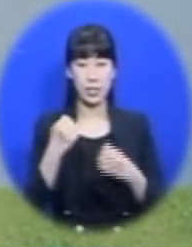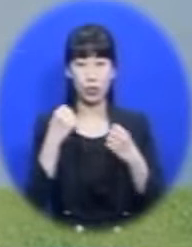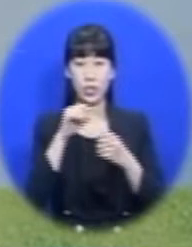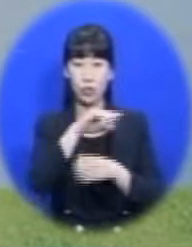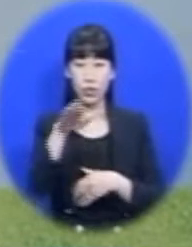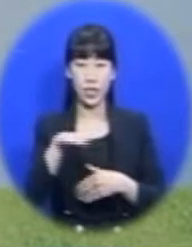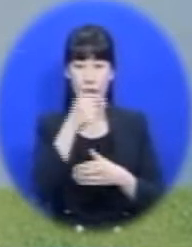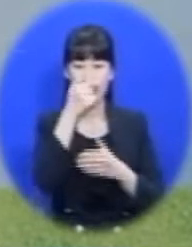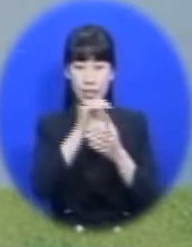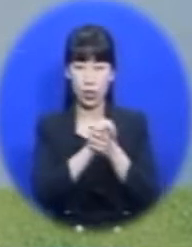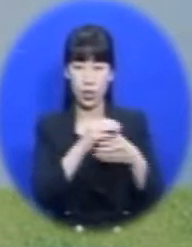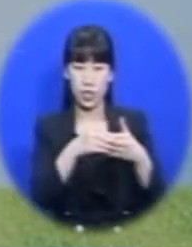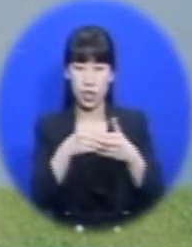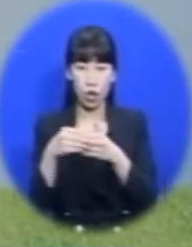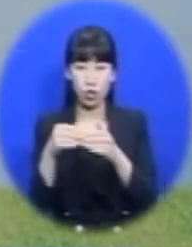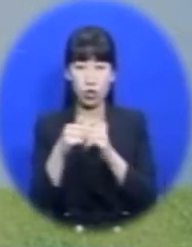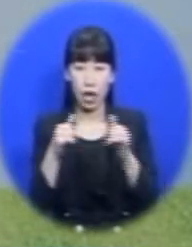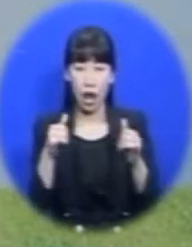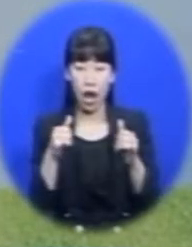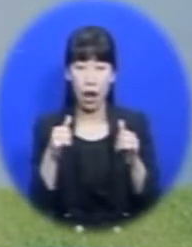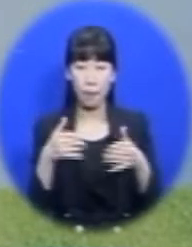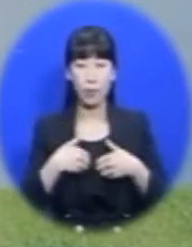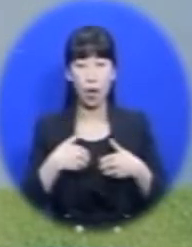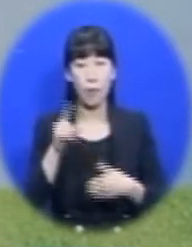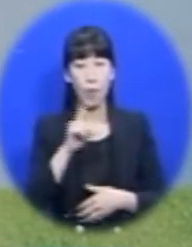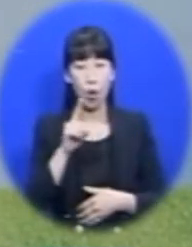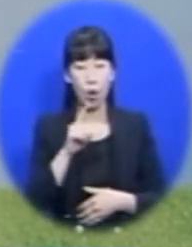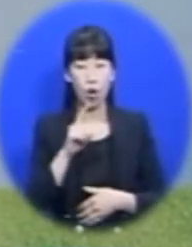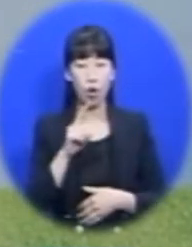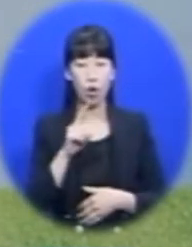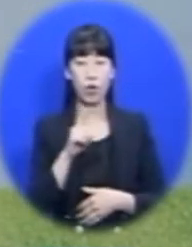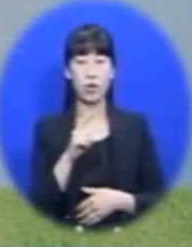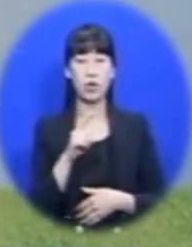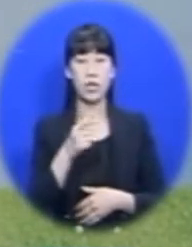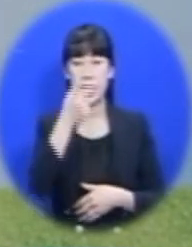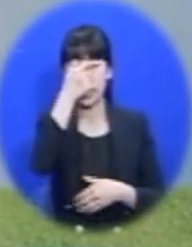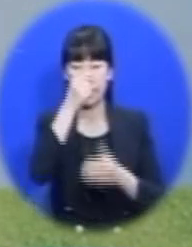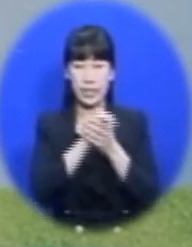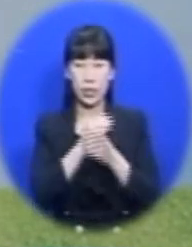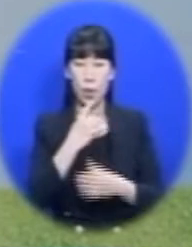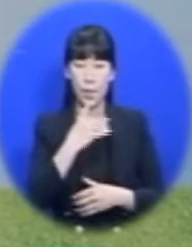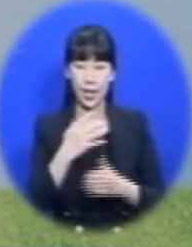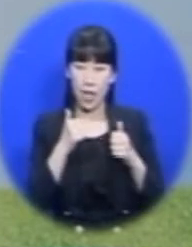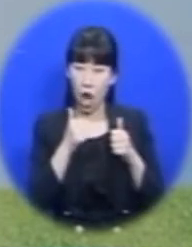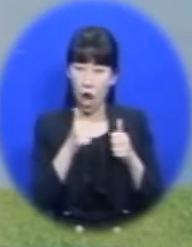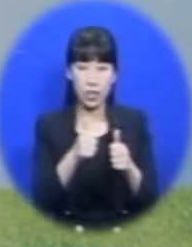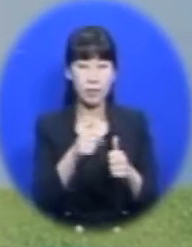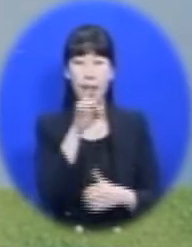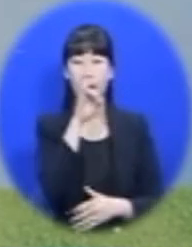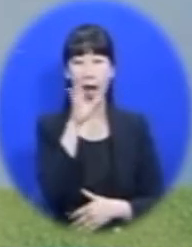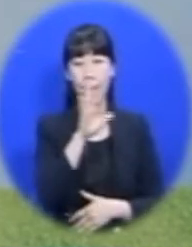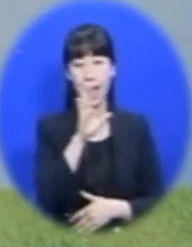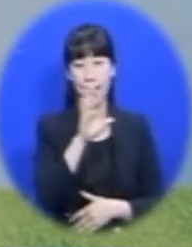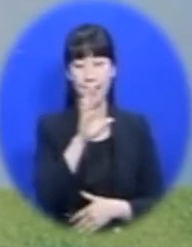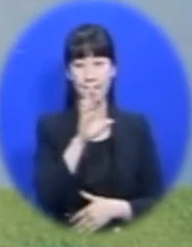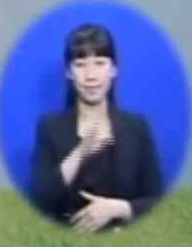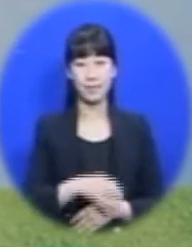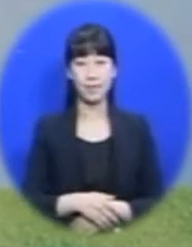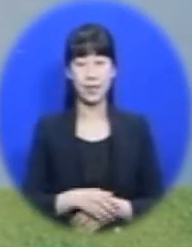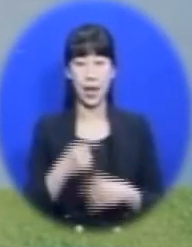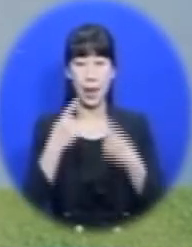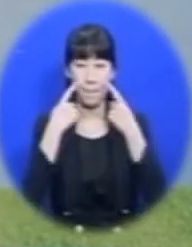계속 이끌어줄 수 있는 사람이 되려면 단순히 기도만 열심히 하려고 해서는 안 된다는 겁니다. 반드시 그